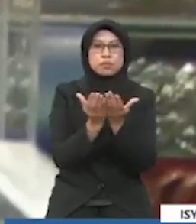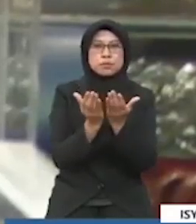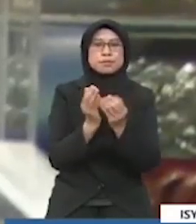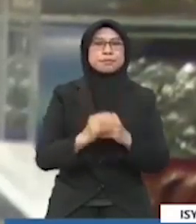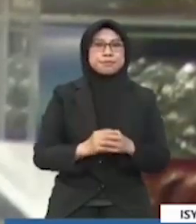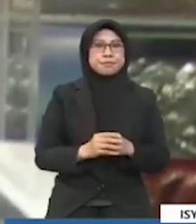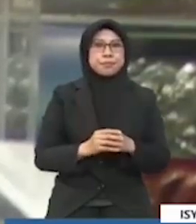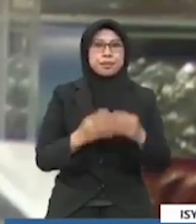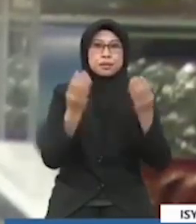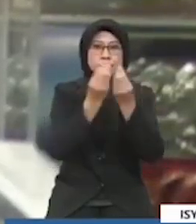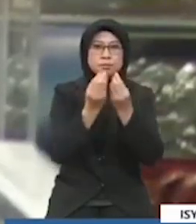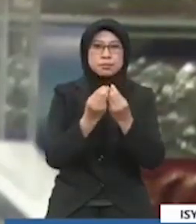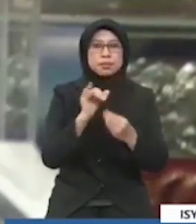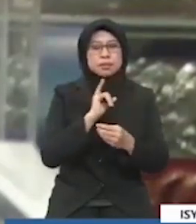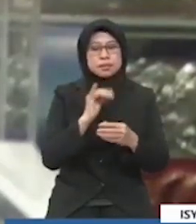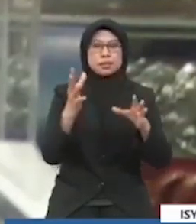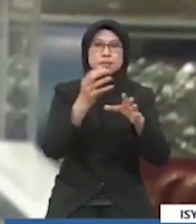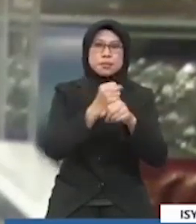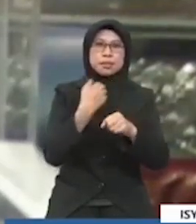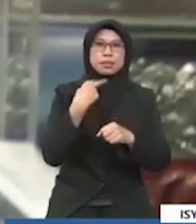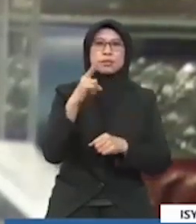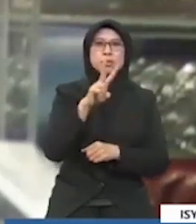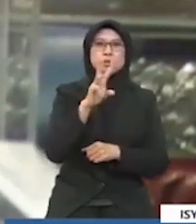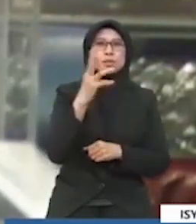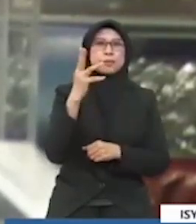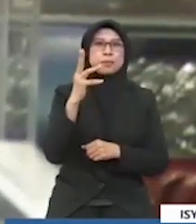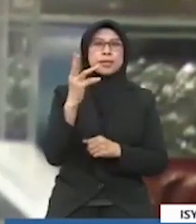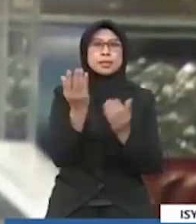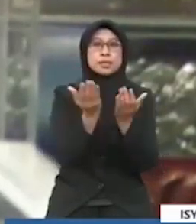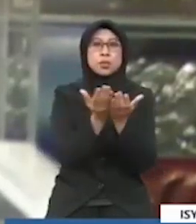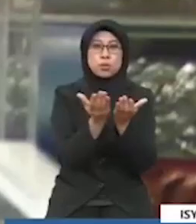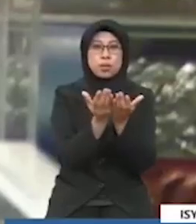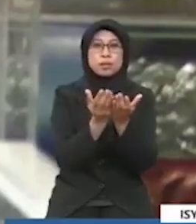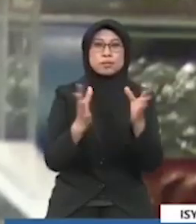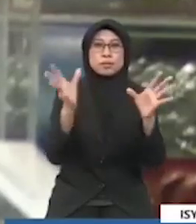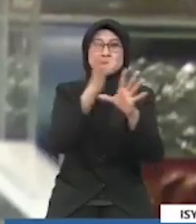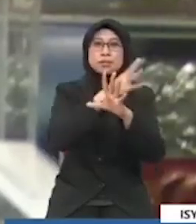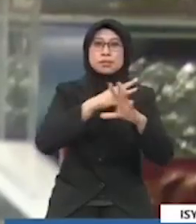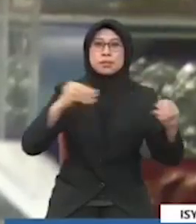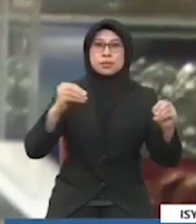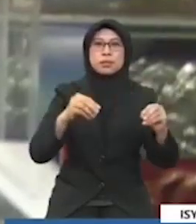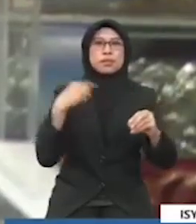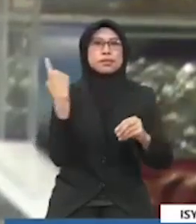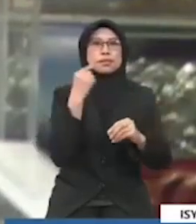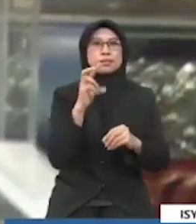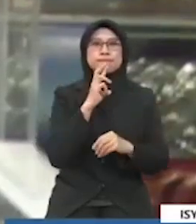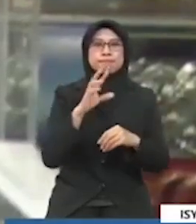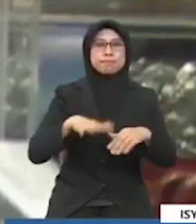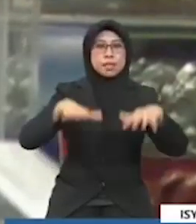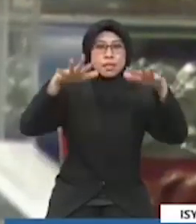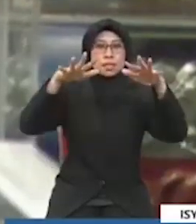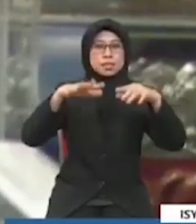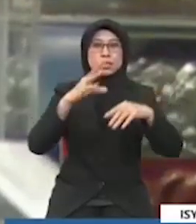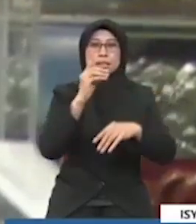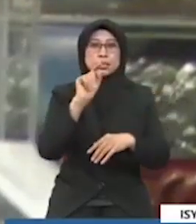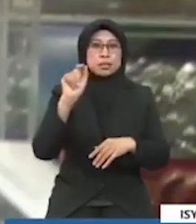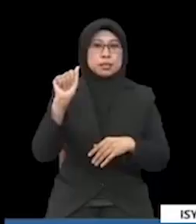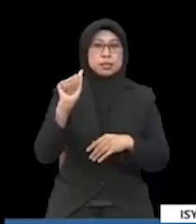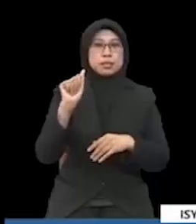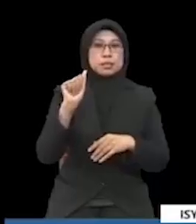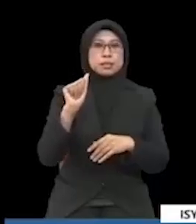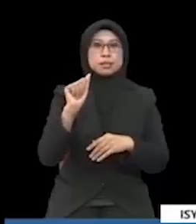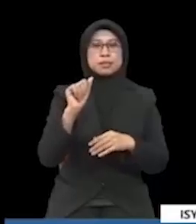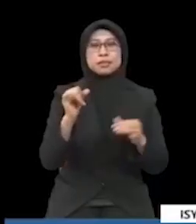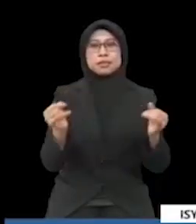kalau berikut statistik yang saya perolehi ada 216 buah sekolah di Serawak yang sering dilanda banjir dan data